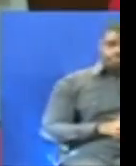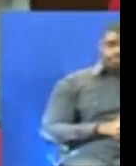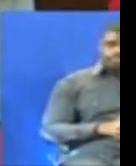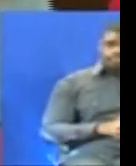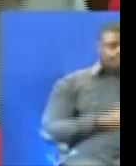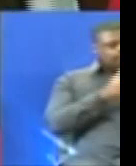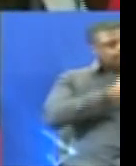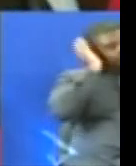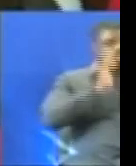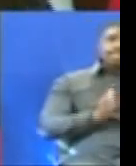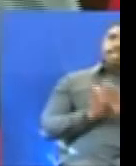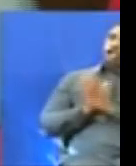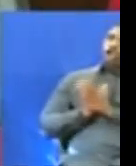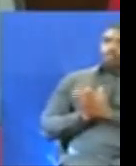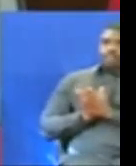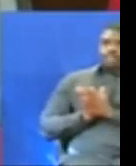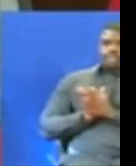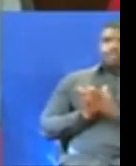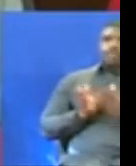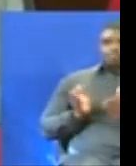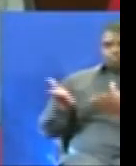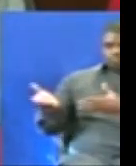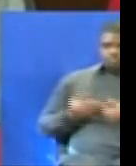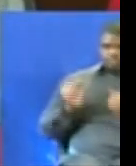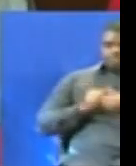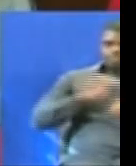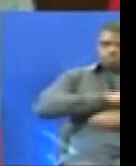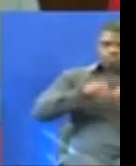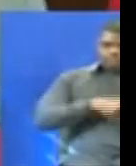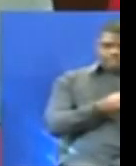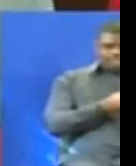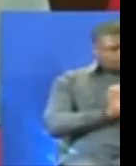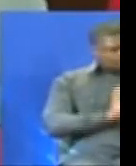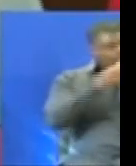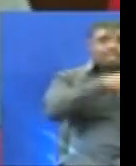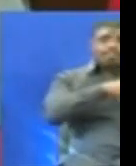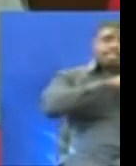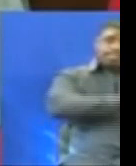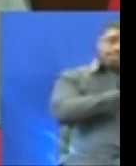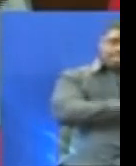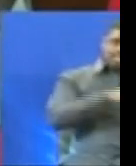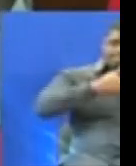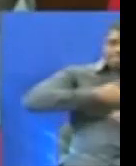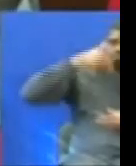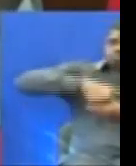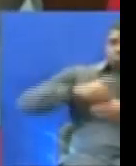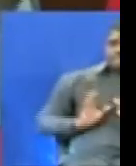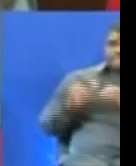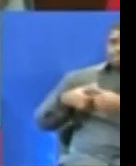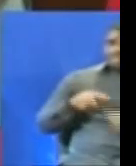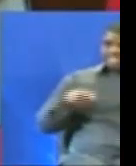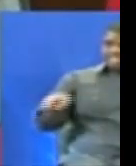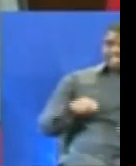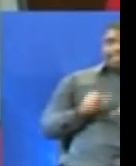naomba serikali kuzingatia yale yote ambayo yameelezwa na kamati yetu, kwa sababu mimi ni mjumbe wa kamati hii. Kwa hiyo yale